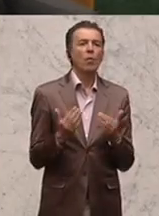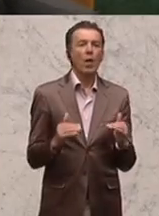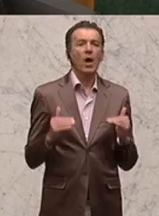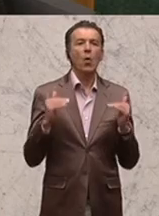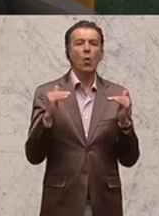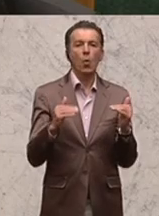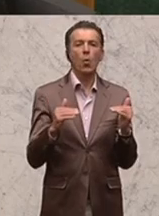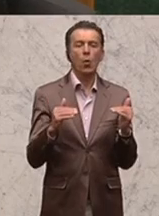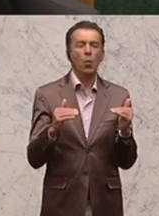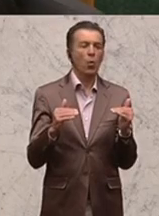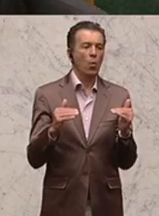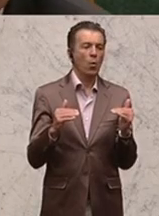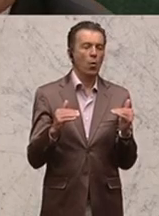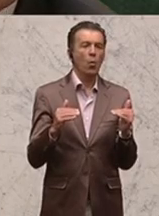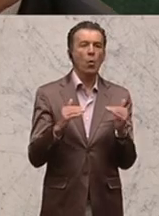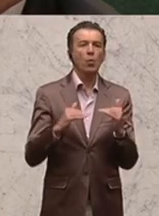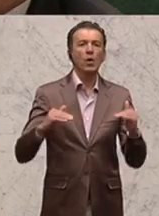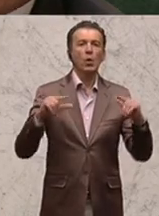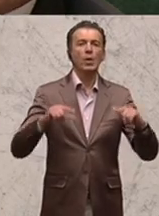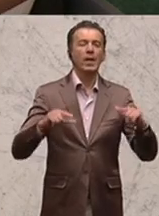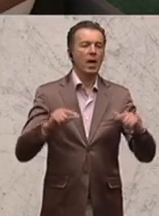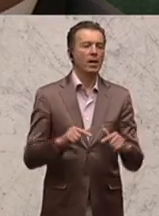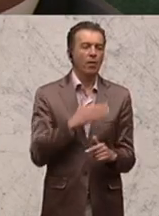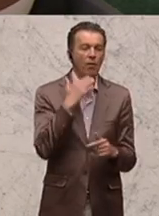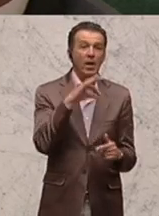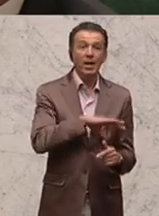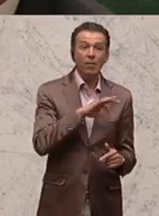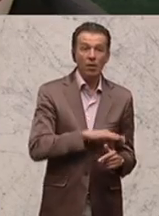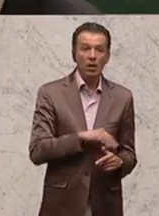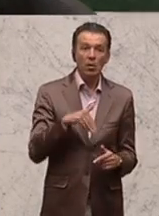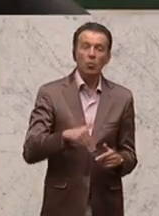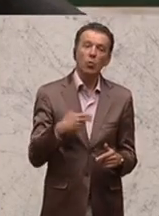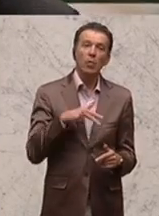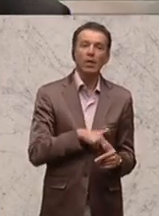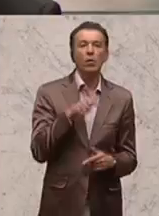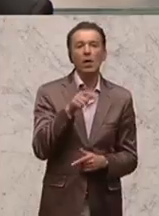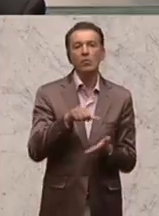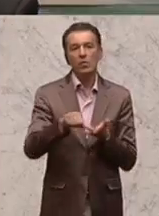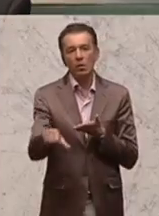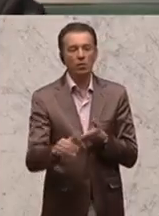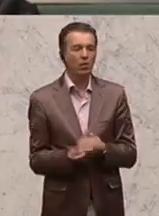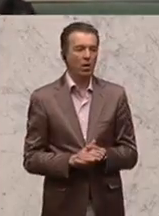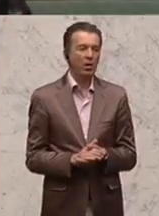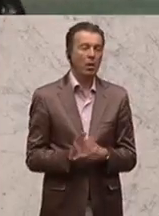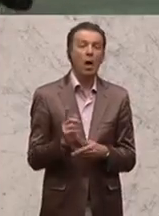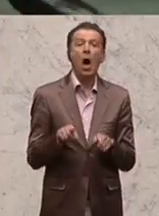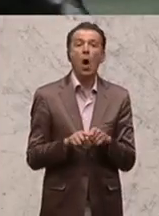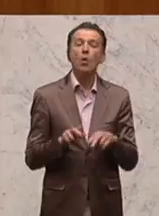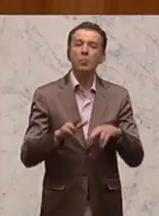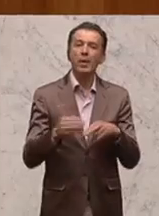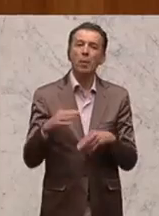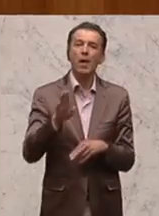Erhöhung der Grundlage. Denn wenn viel Gewinn gemacht wird, muss er mehr Sozialversicherung zahlen, erhält dafür auch mehr